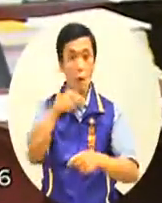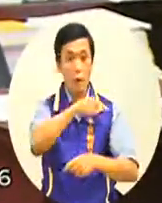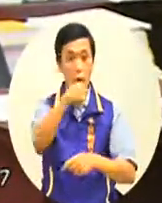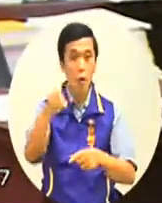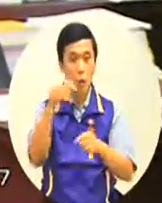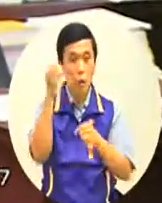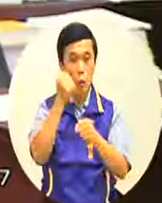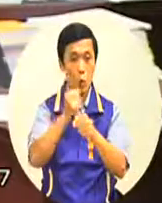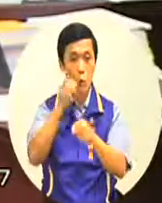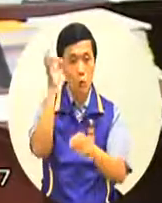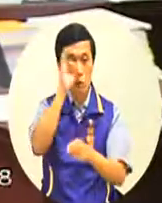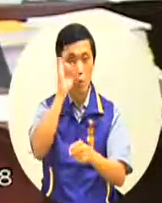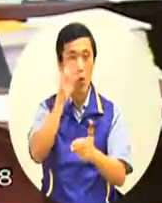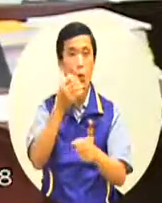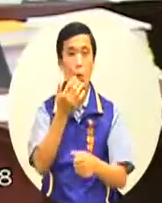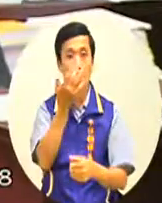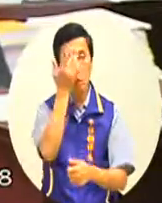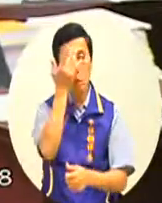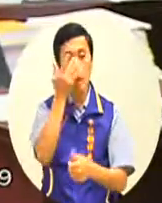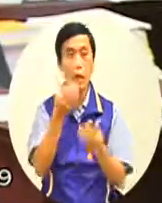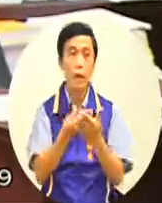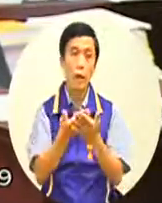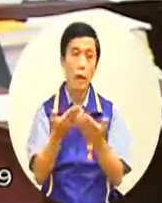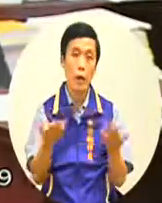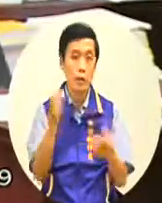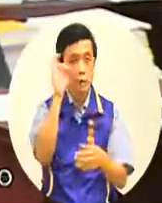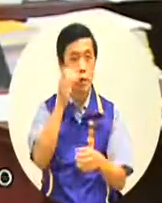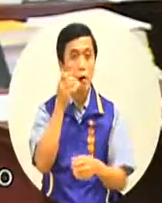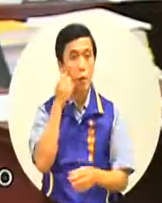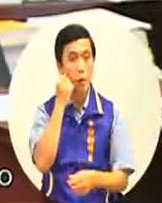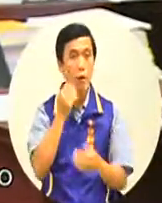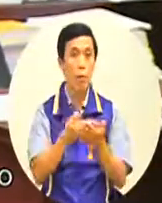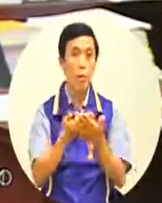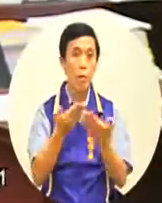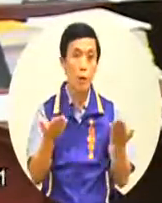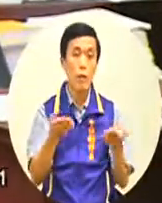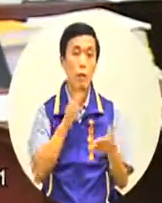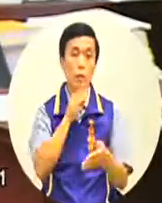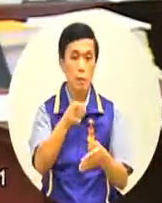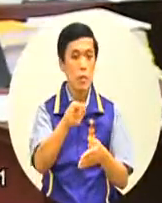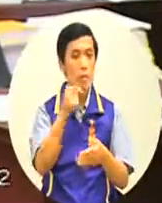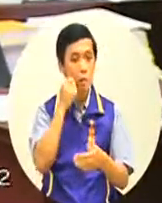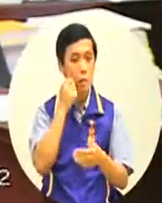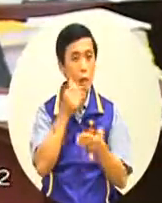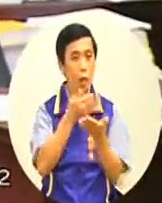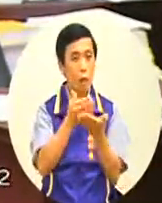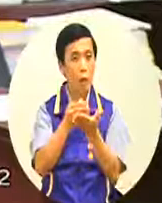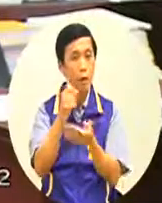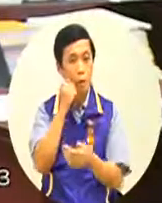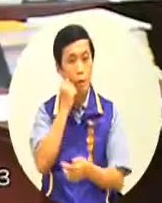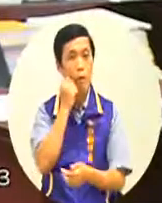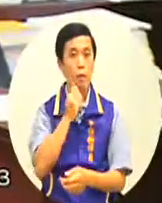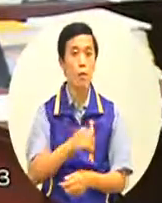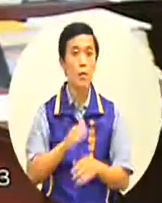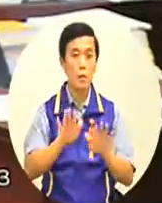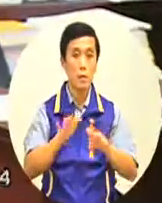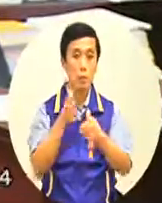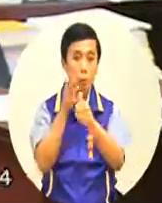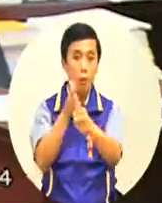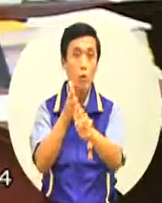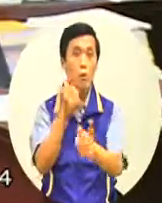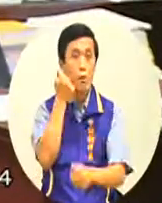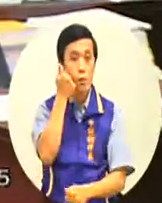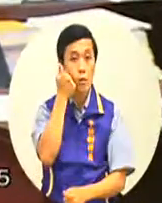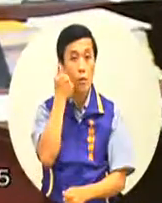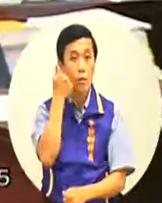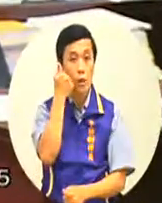好，可是这部分其实是有学理上的一些根本的问题跟无法突破的困难。是不是在这边请教我们